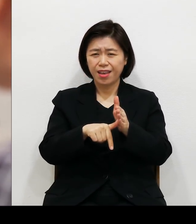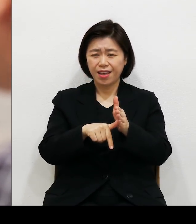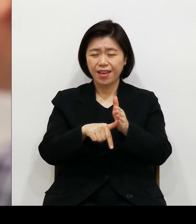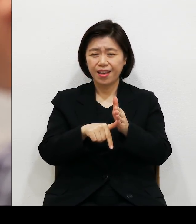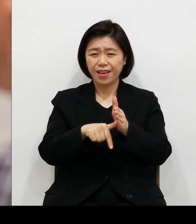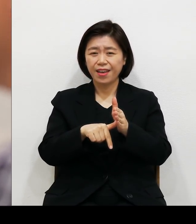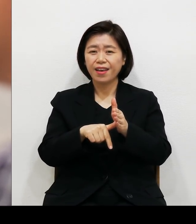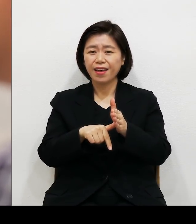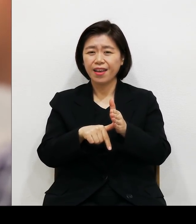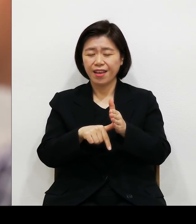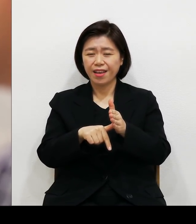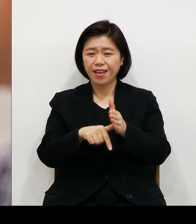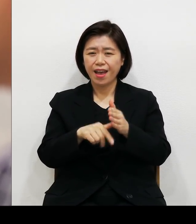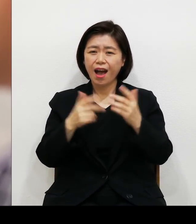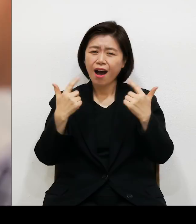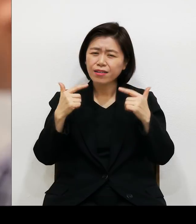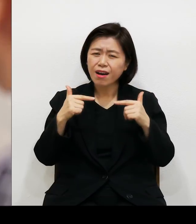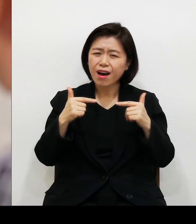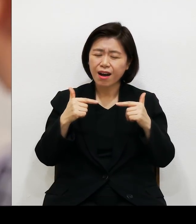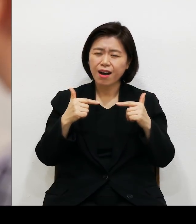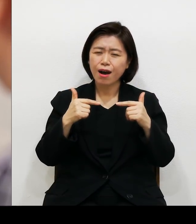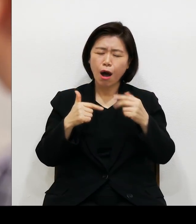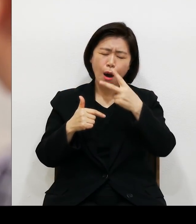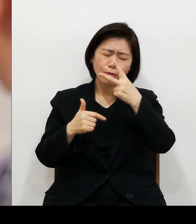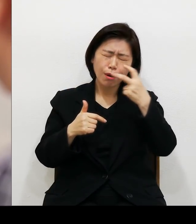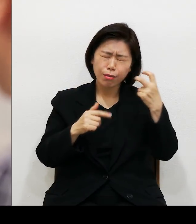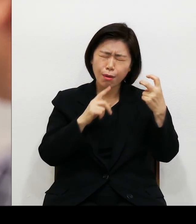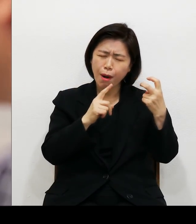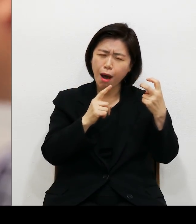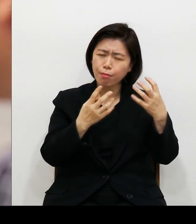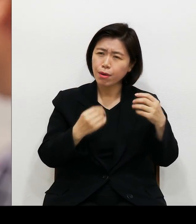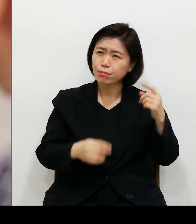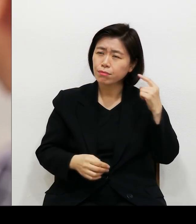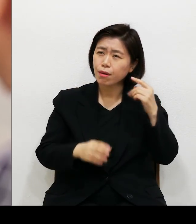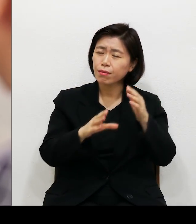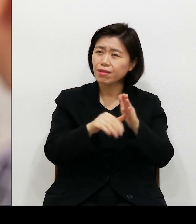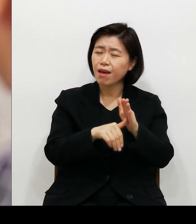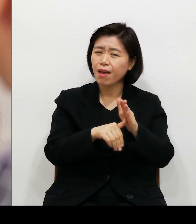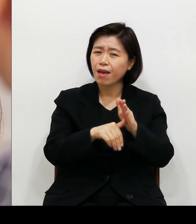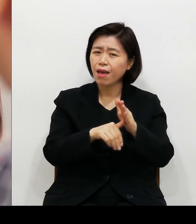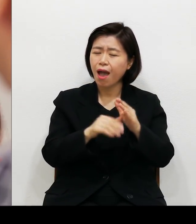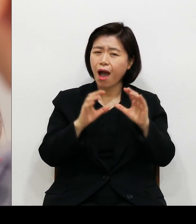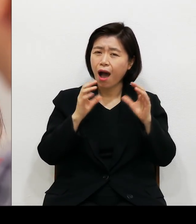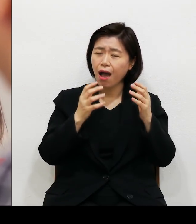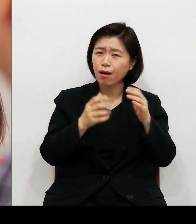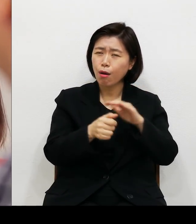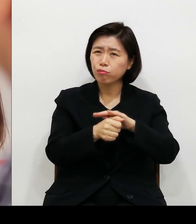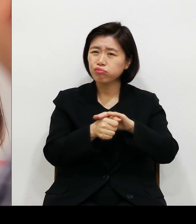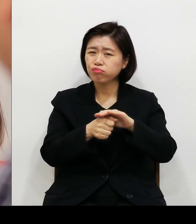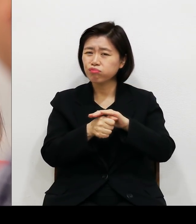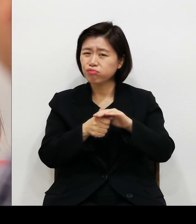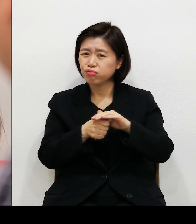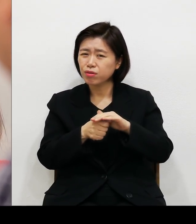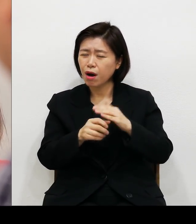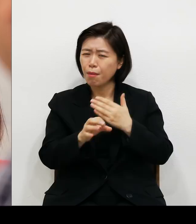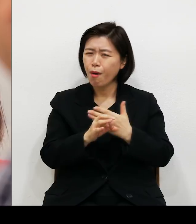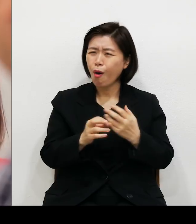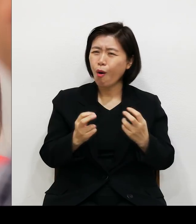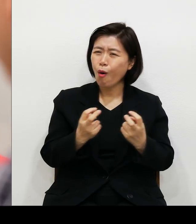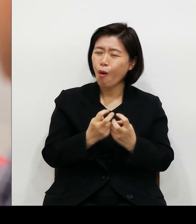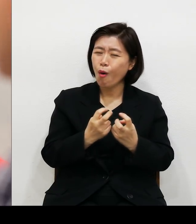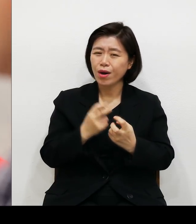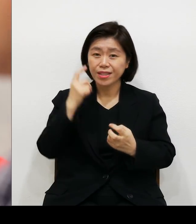옆에 계속 유모차에 있고 이럴 때 자꾸 잤다 그러니까 애가 너무 이렇게 좀 소심하거나 이런 성향인가